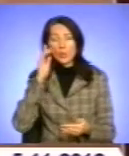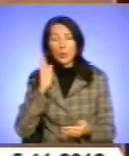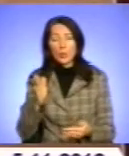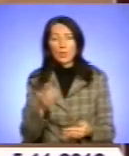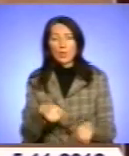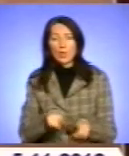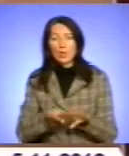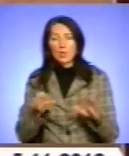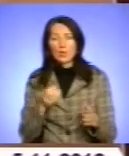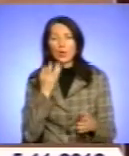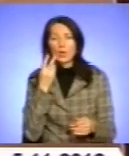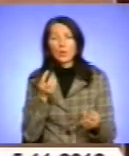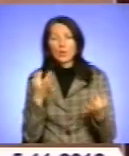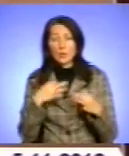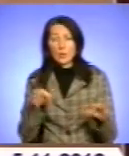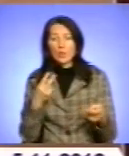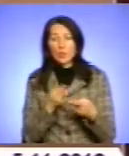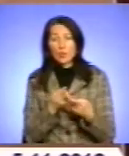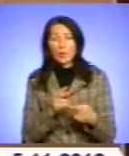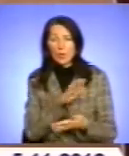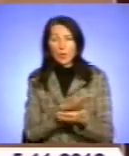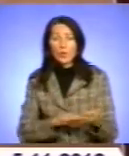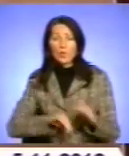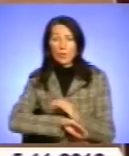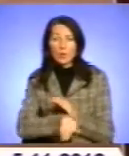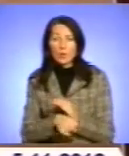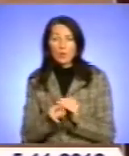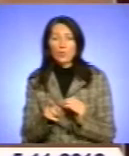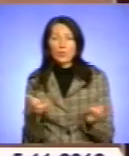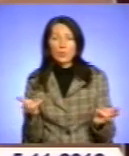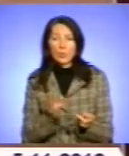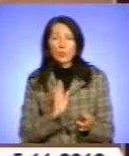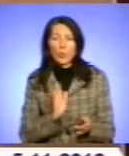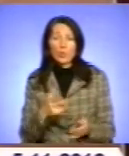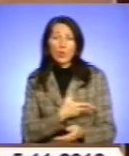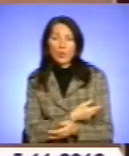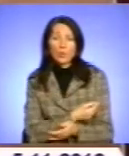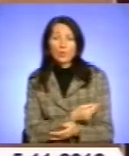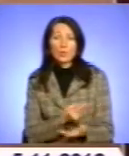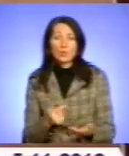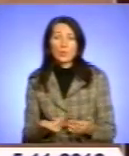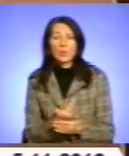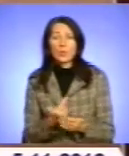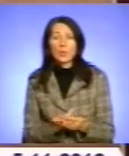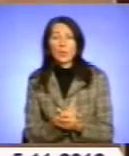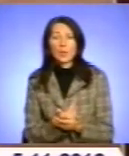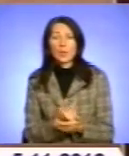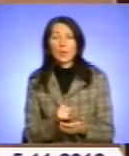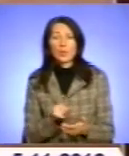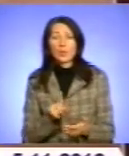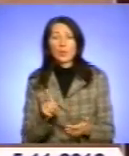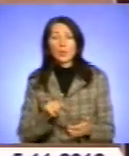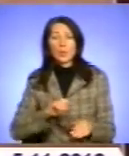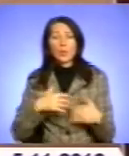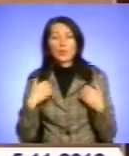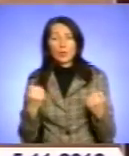продовжував викрадати для того, що мені потрібно було на дозу. Чого того, що здоров'я в мене вже не то,